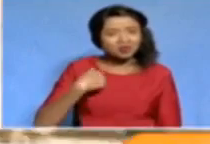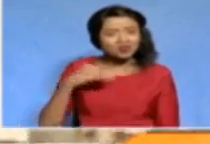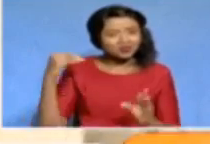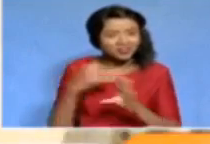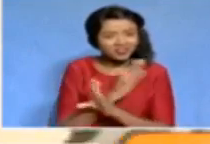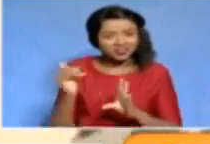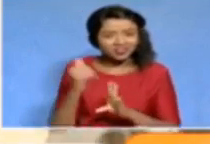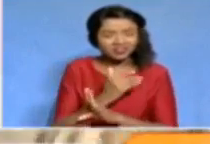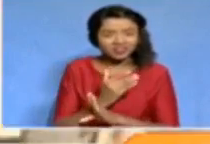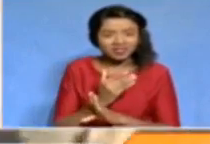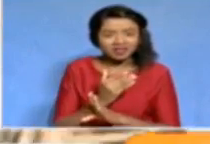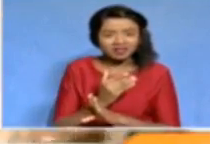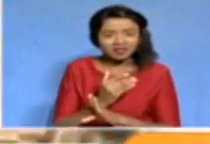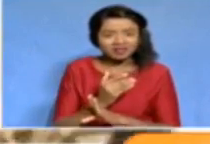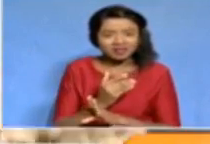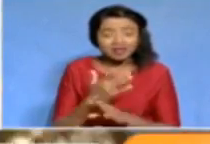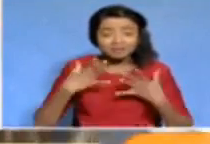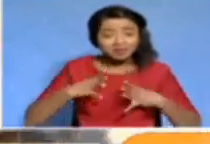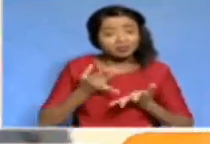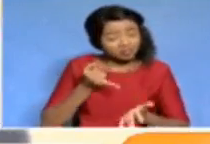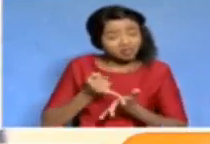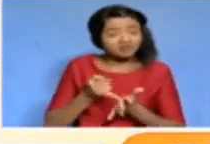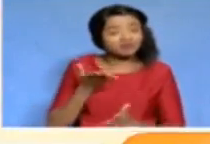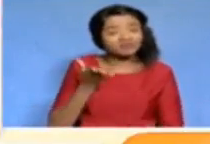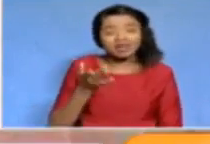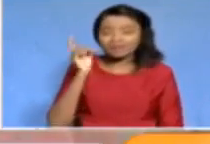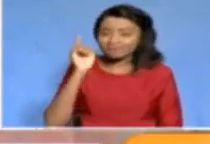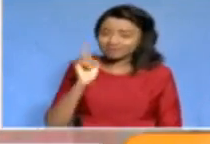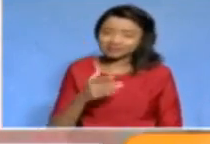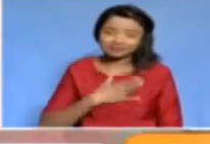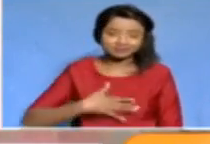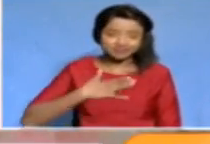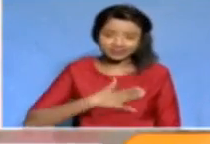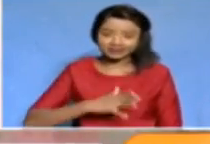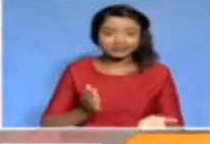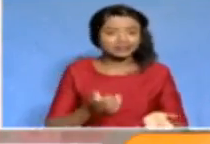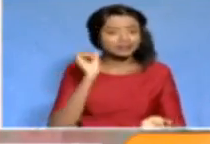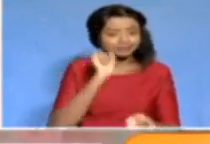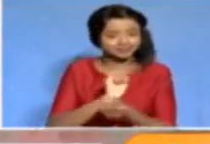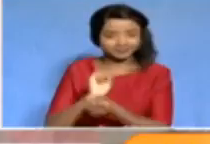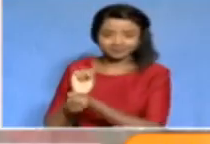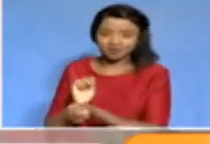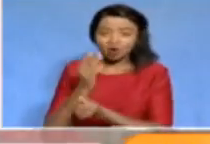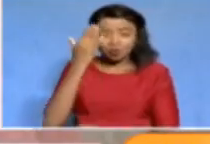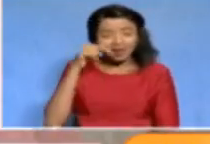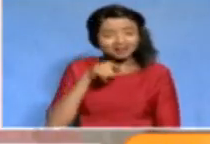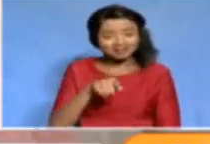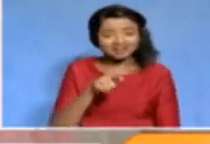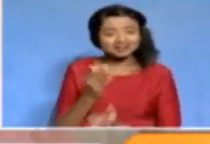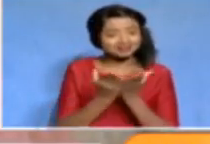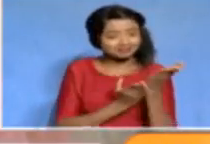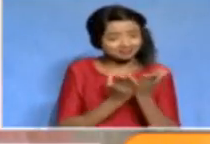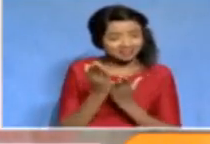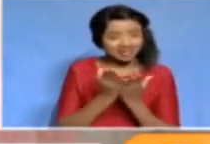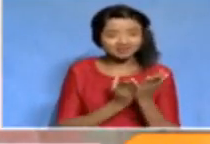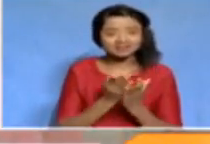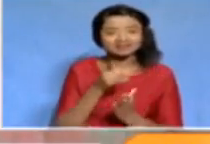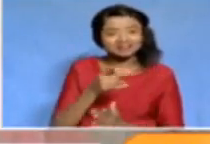siku. Wale ambayo wanausika, wachukuliwa hatua kwa sababu hii ni hujuma na hii